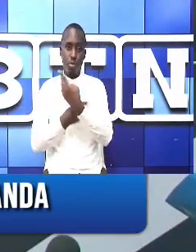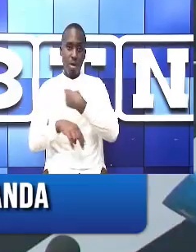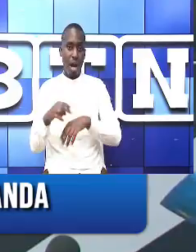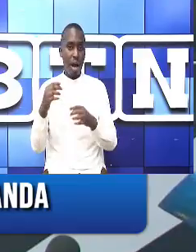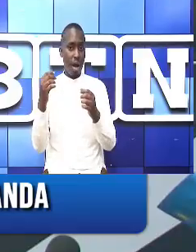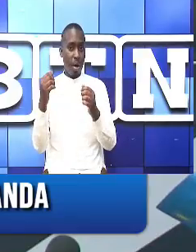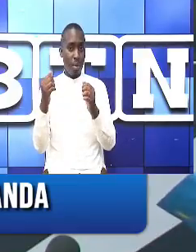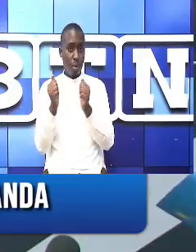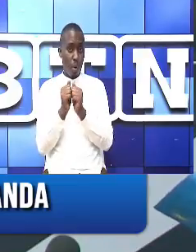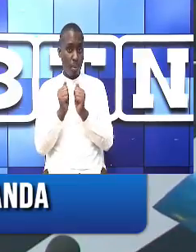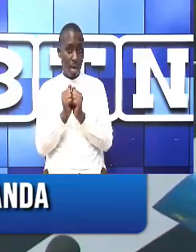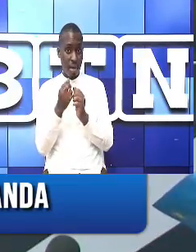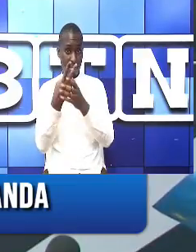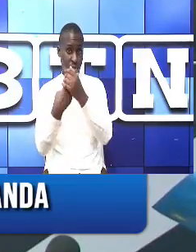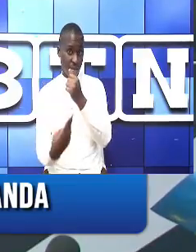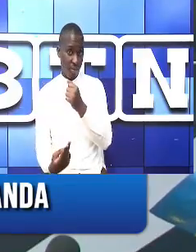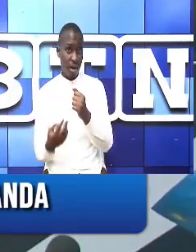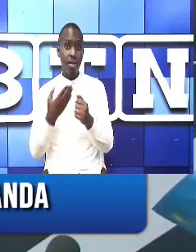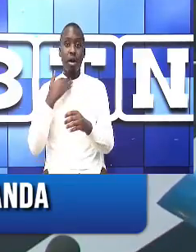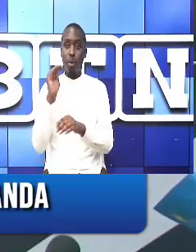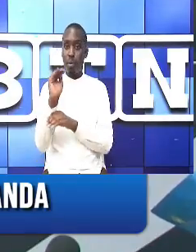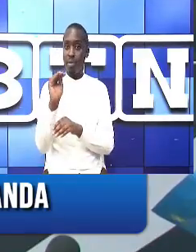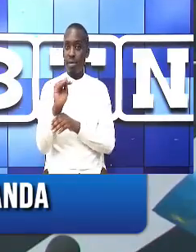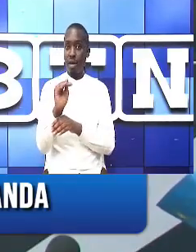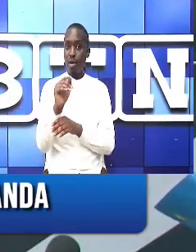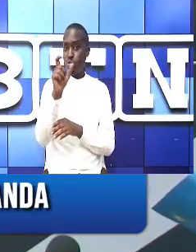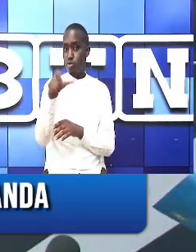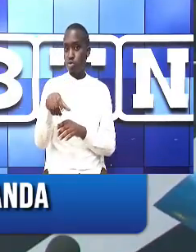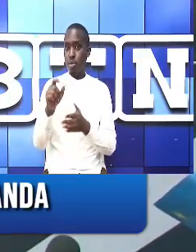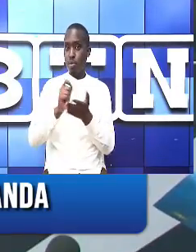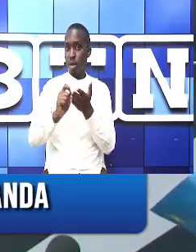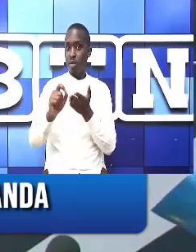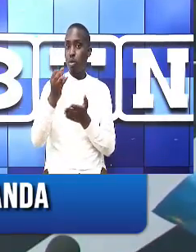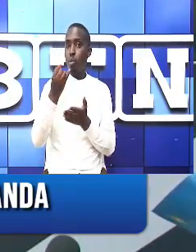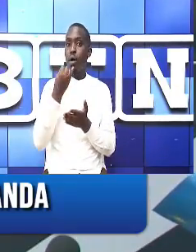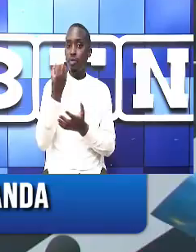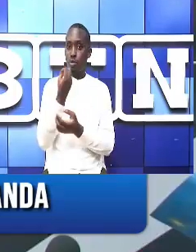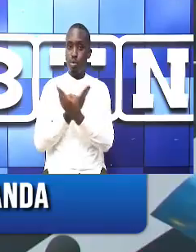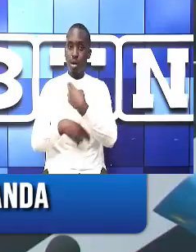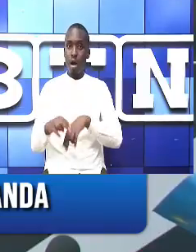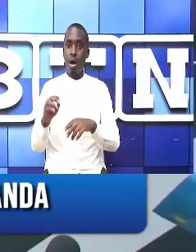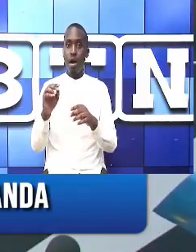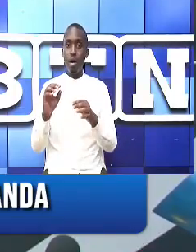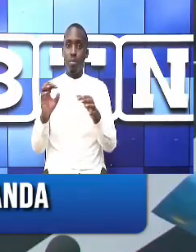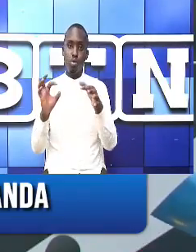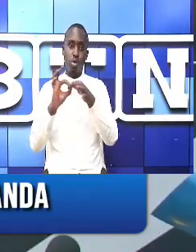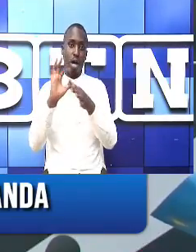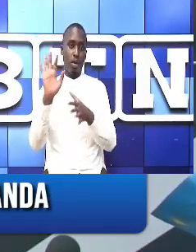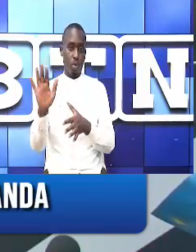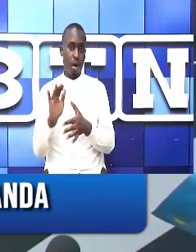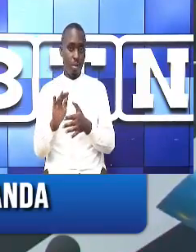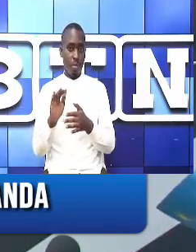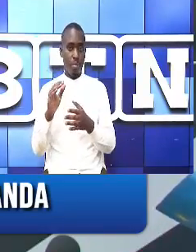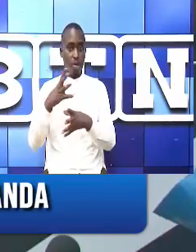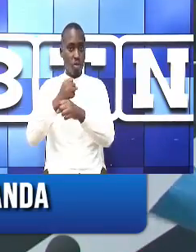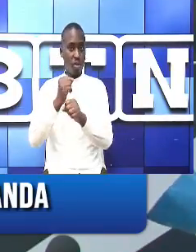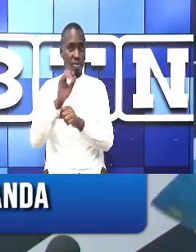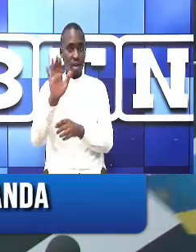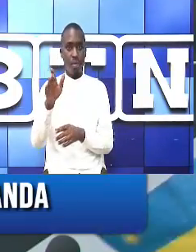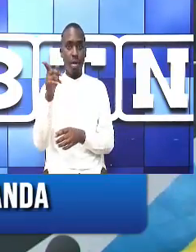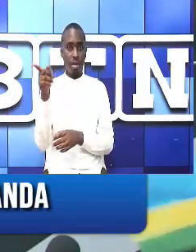none nagira ngo mbabaze inzira umuntu anyuramo yandikisha umwana ufite ubumuga mu rugaga rwabo murakoze cyane kintu